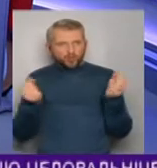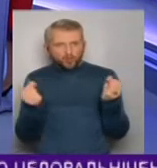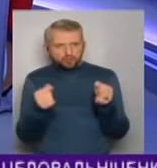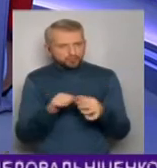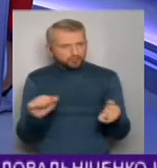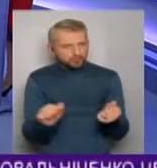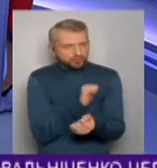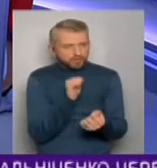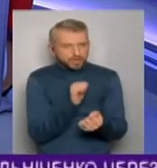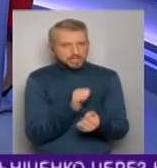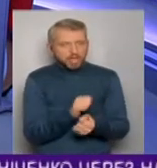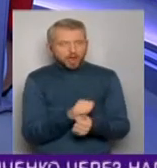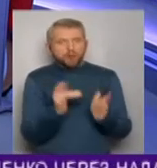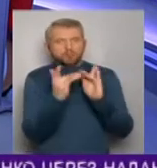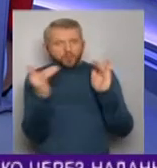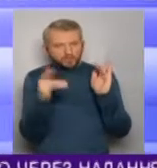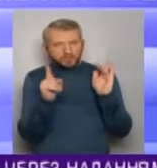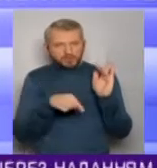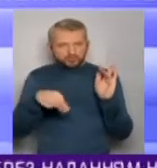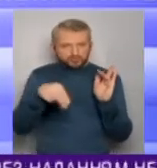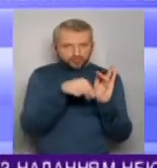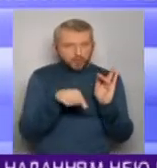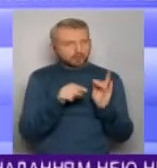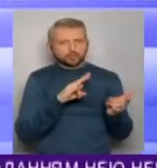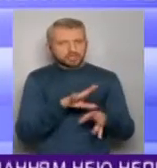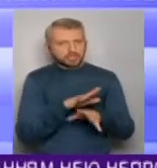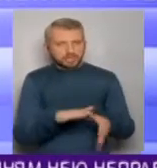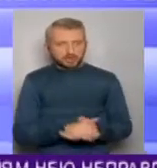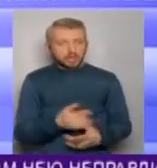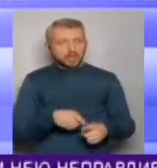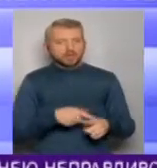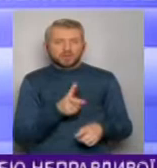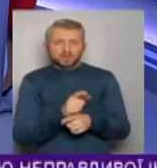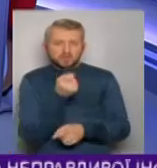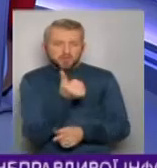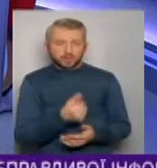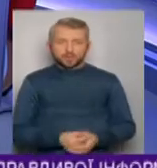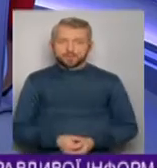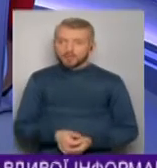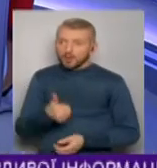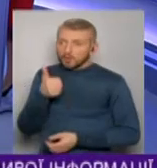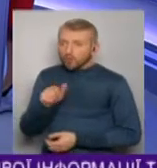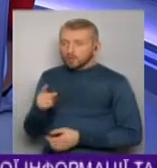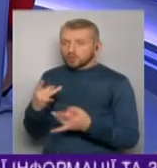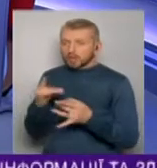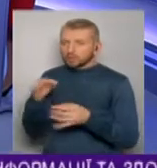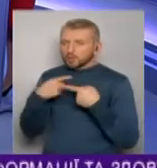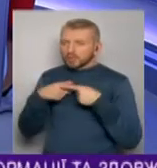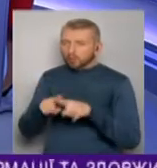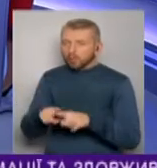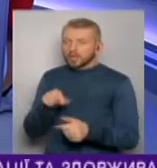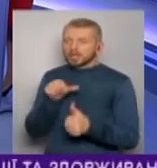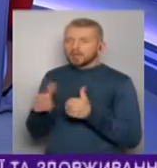ми мости опрацьовуємо реагенти, але вони також не шкідливі. Їх можна. Це дуже мала кількість. Це добре, що розказали про технології. І от саме